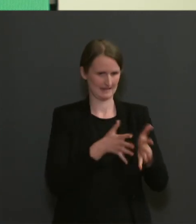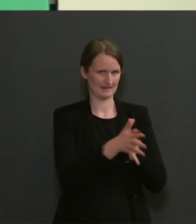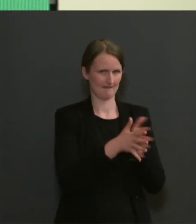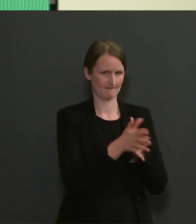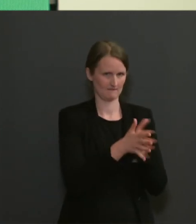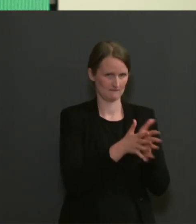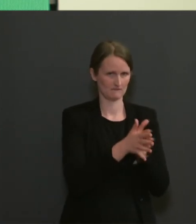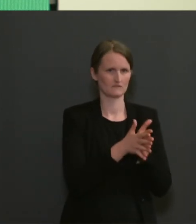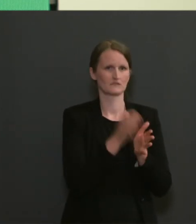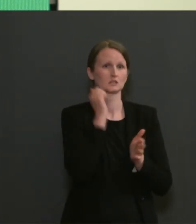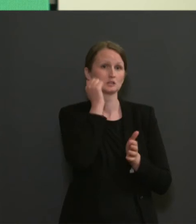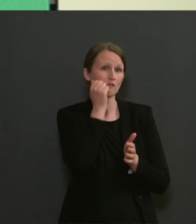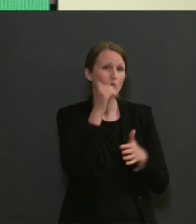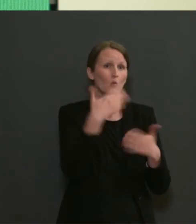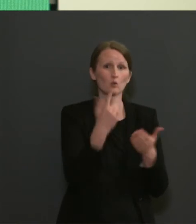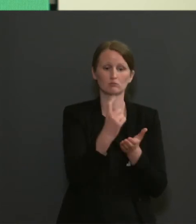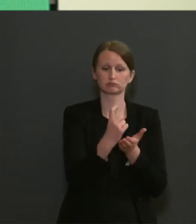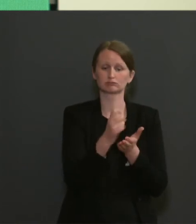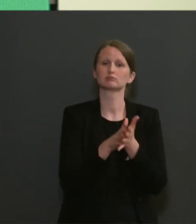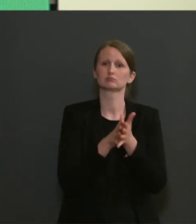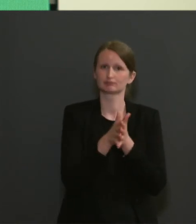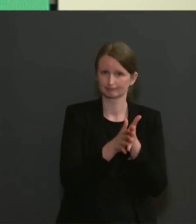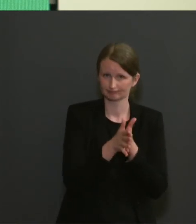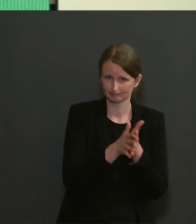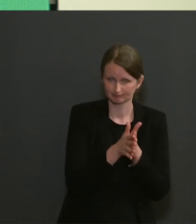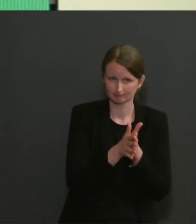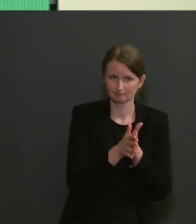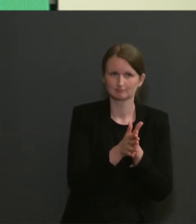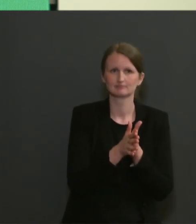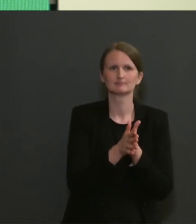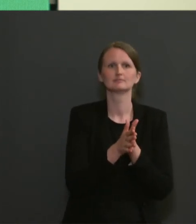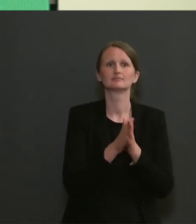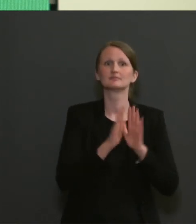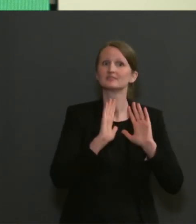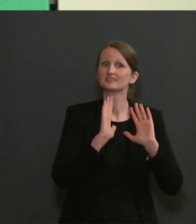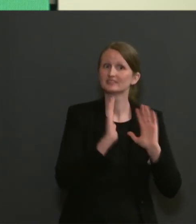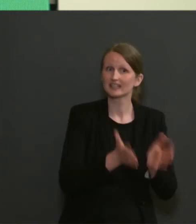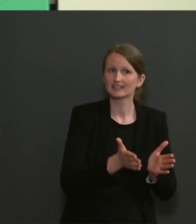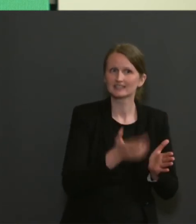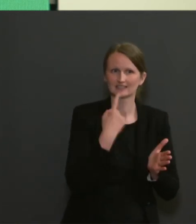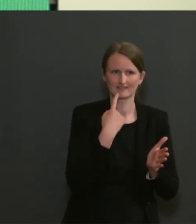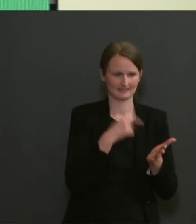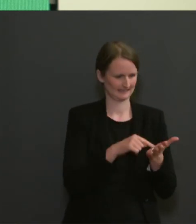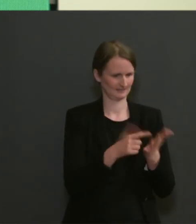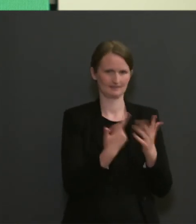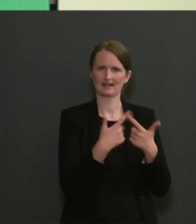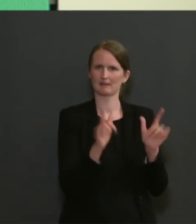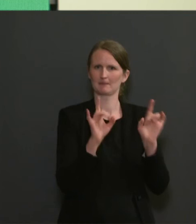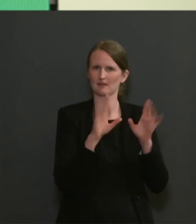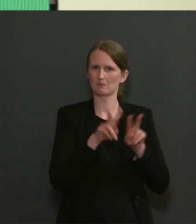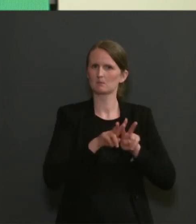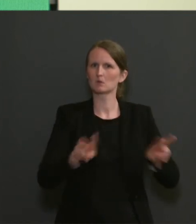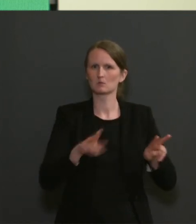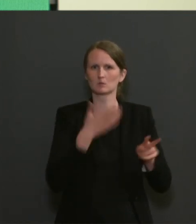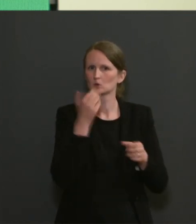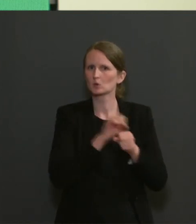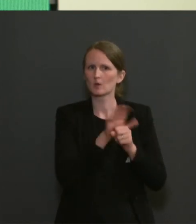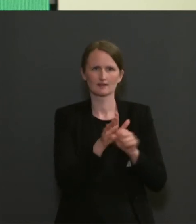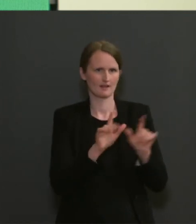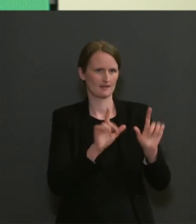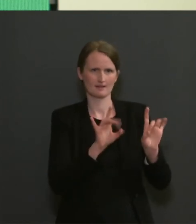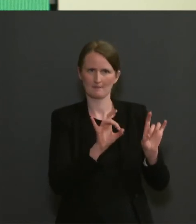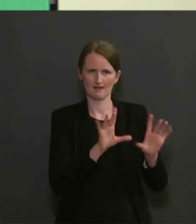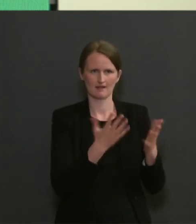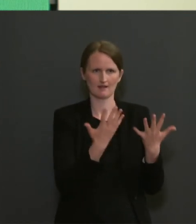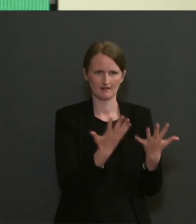hydroalcoolique. Faites cela, comme ça vous avez des mains qui sont non porteuses de virus, avant de mettre votre masque. Chaque fois donc que possible, on